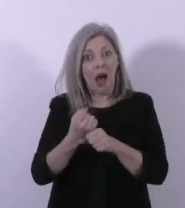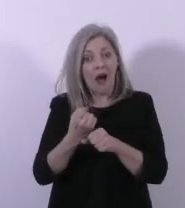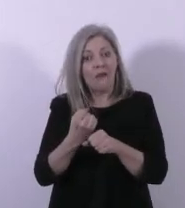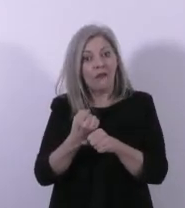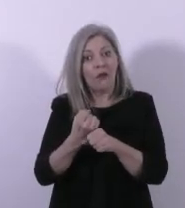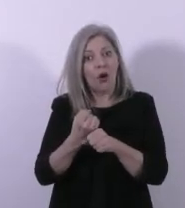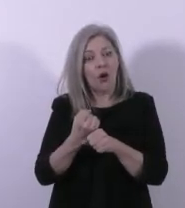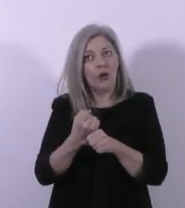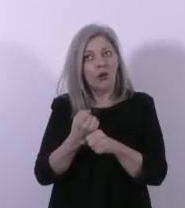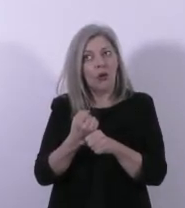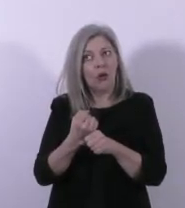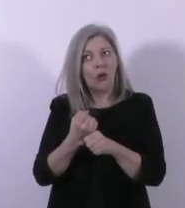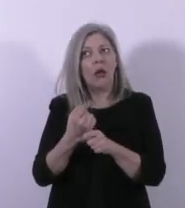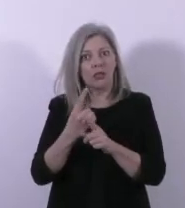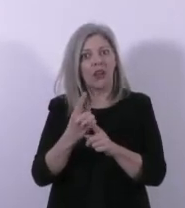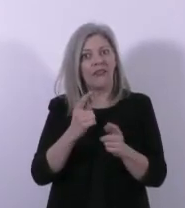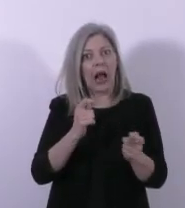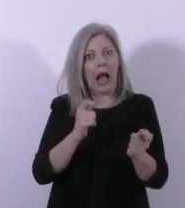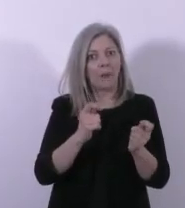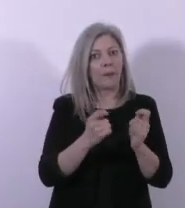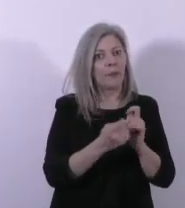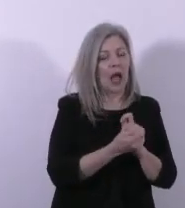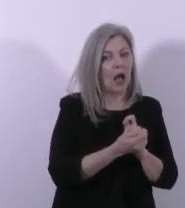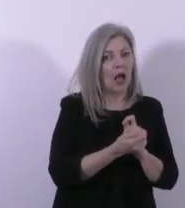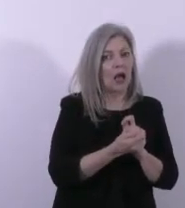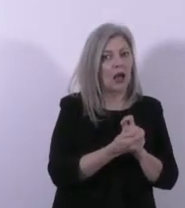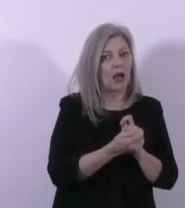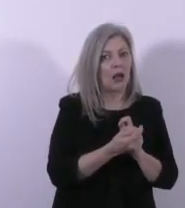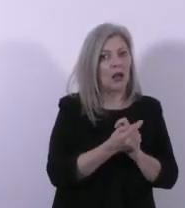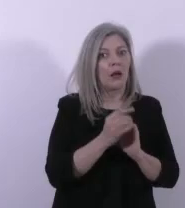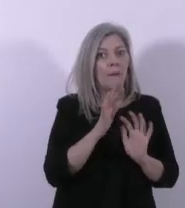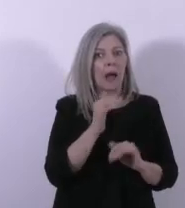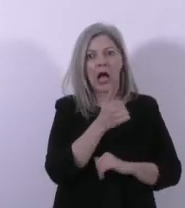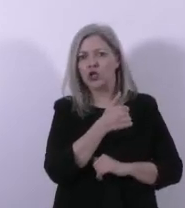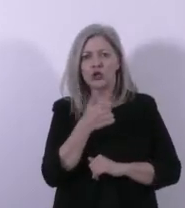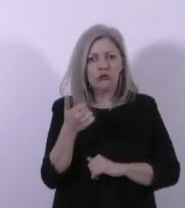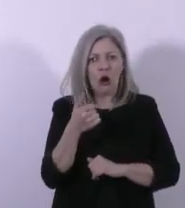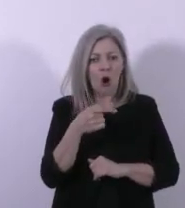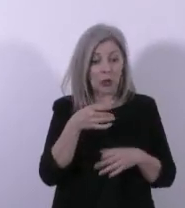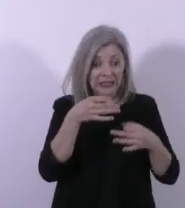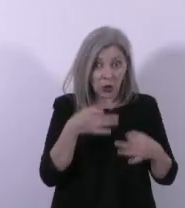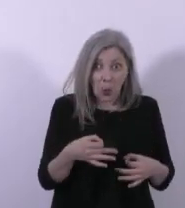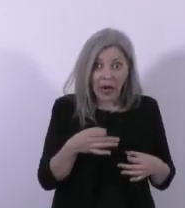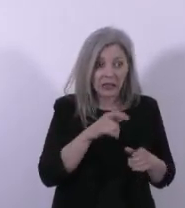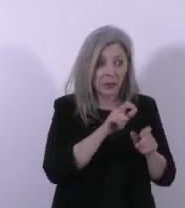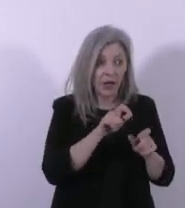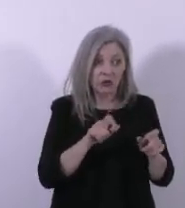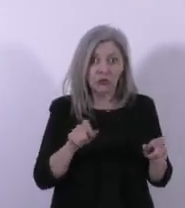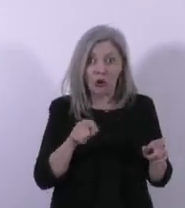che va a essere cambiato. Ma non solo nell'indirizzo alla sicurezza delle persone, perché